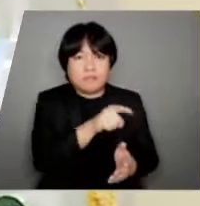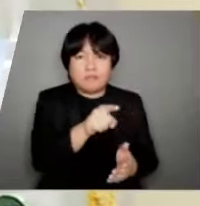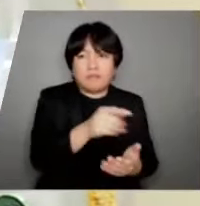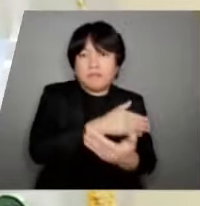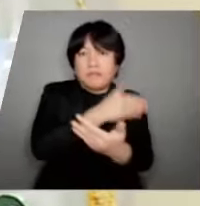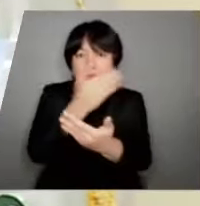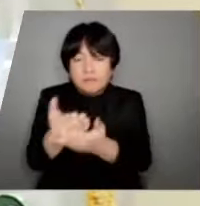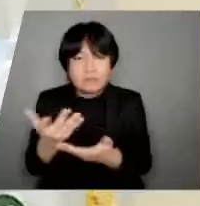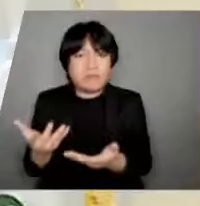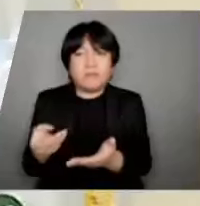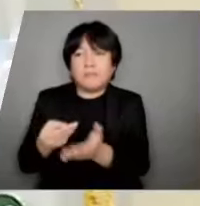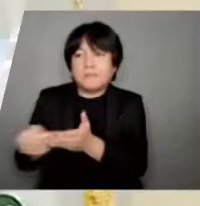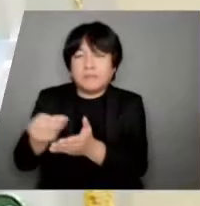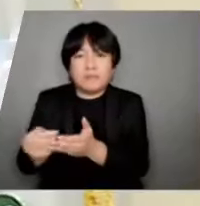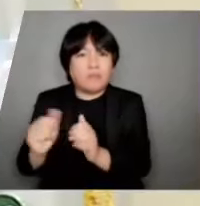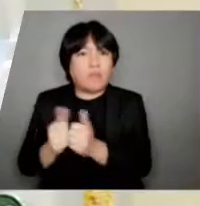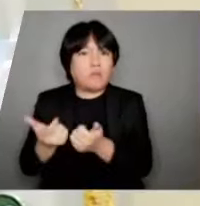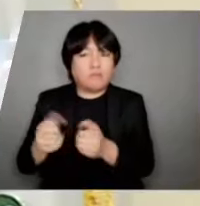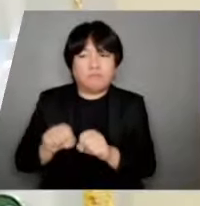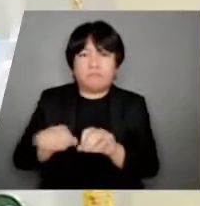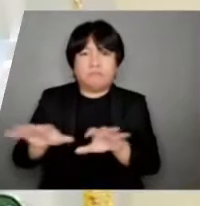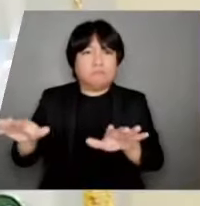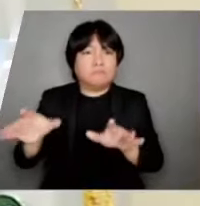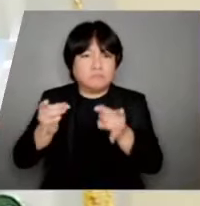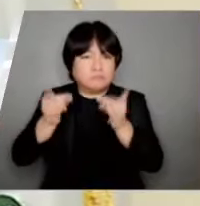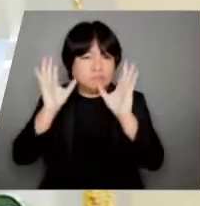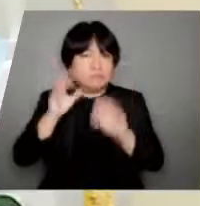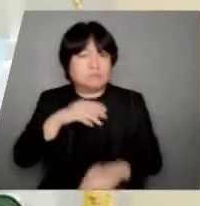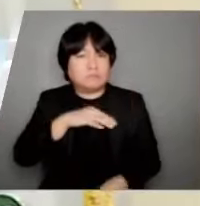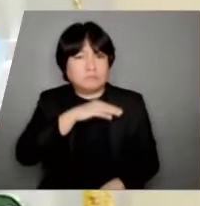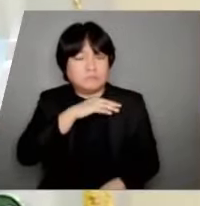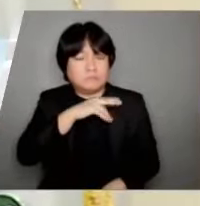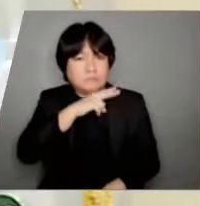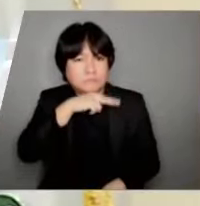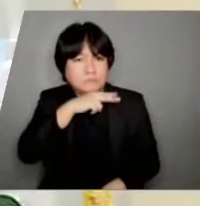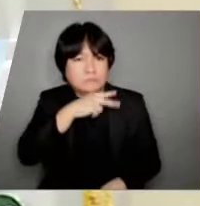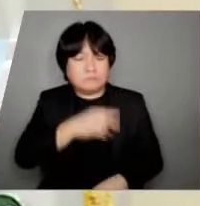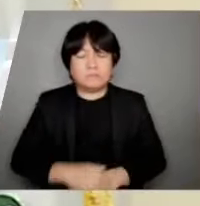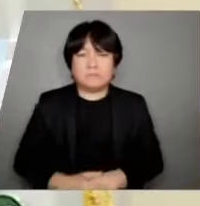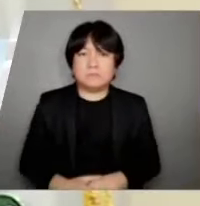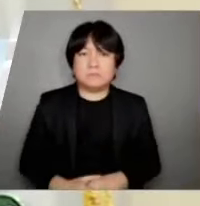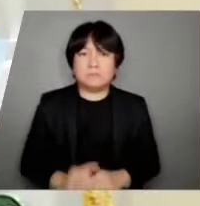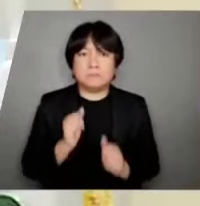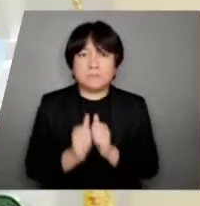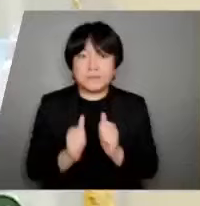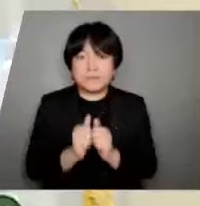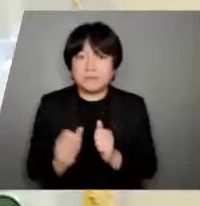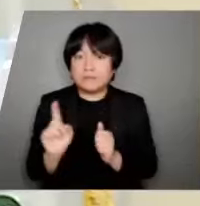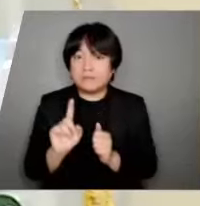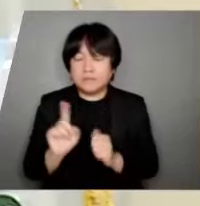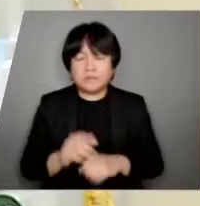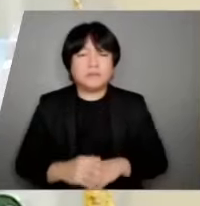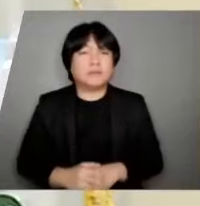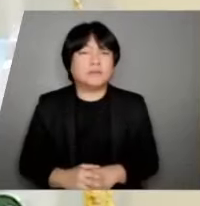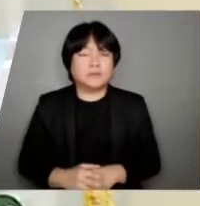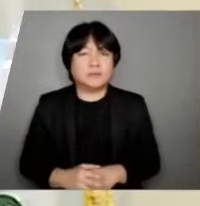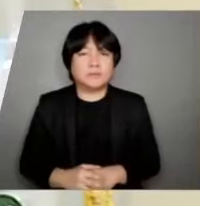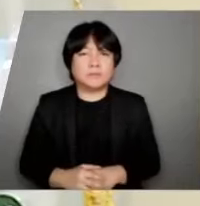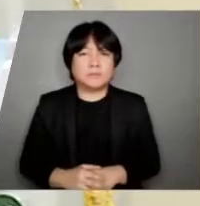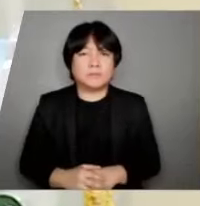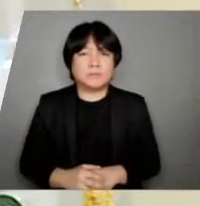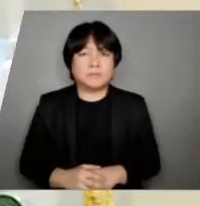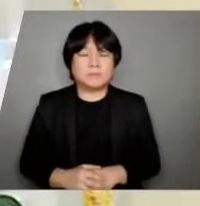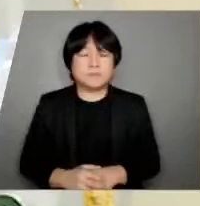additional, ang daling kumalat ng virus. So it only shows as well na yung mga